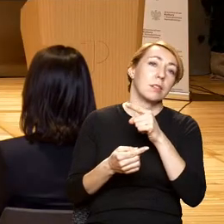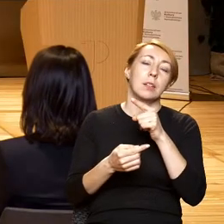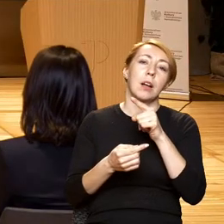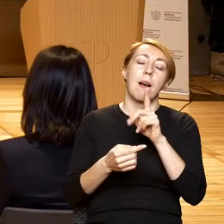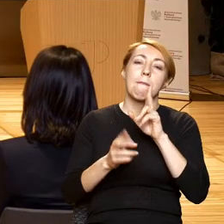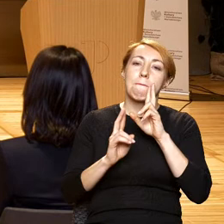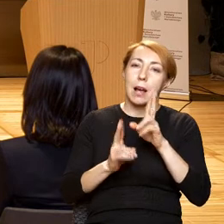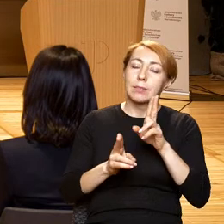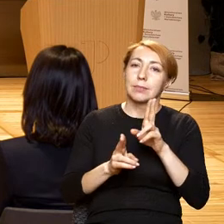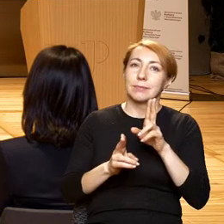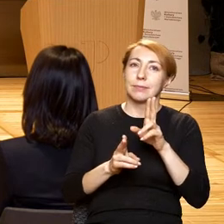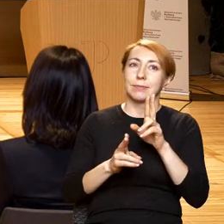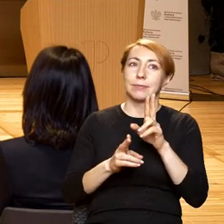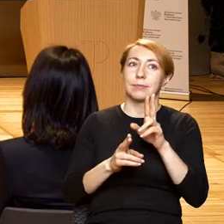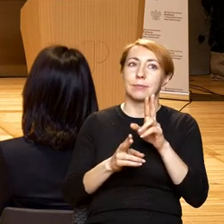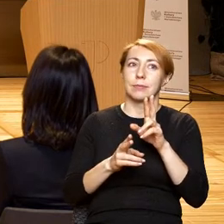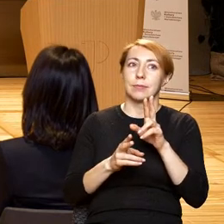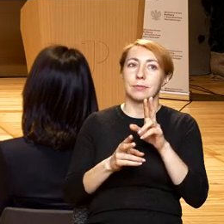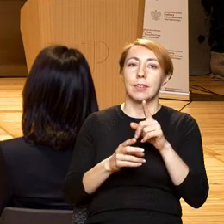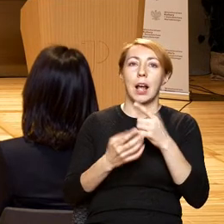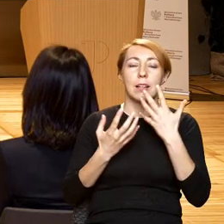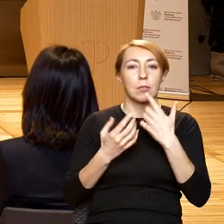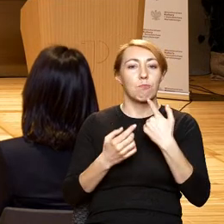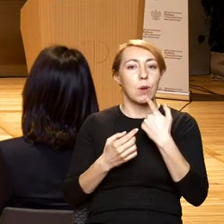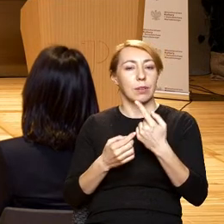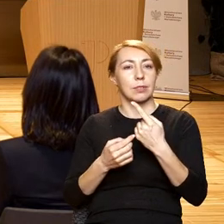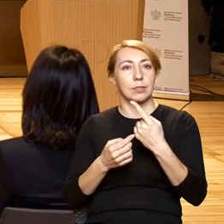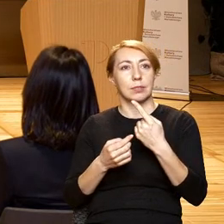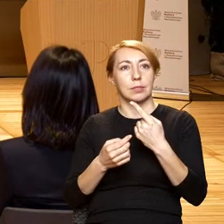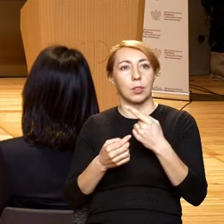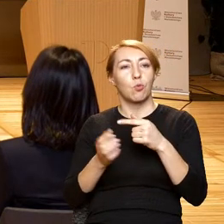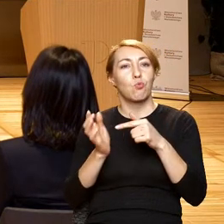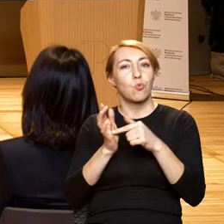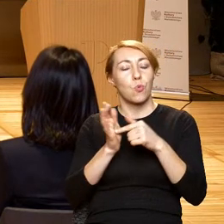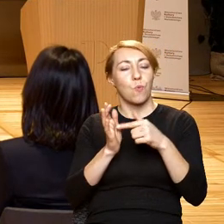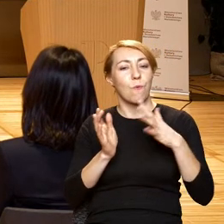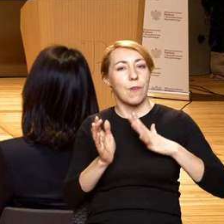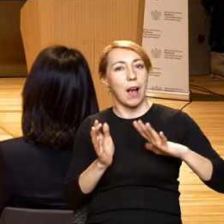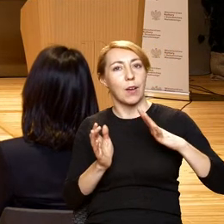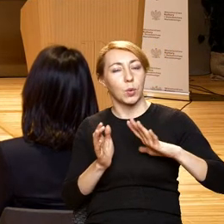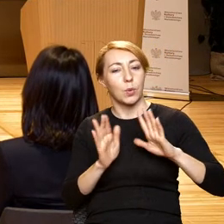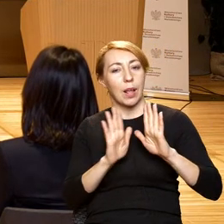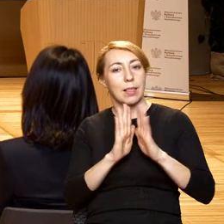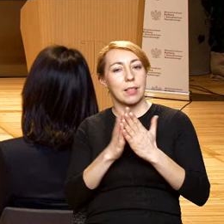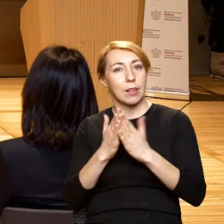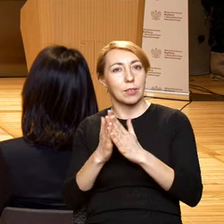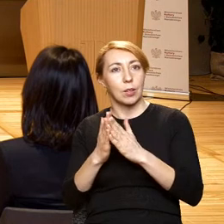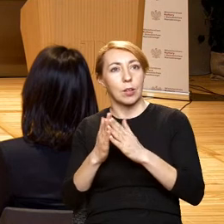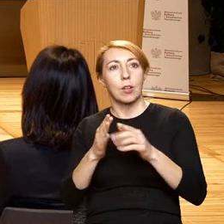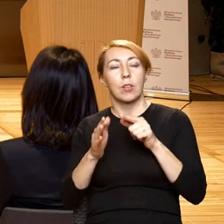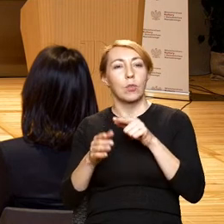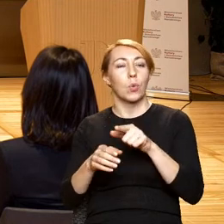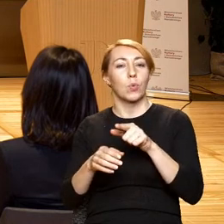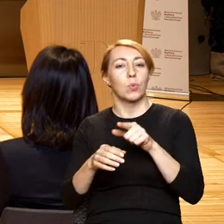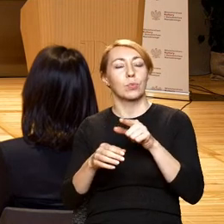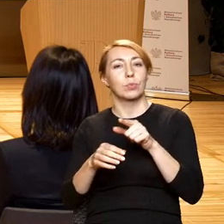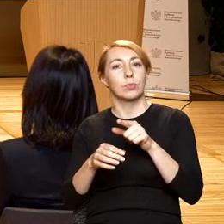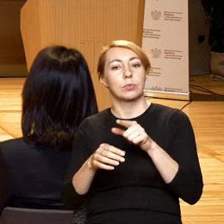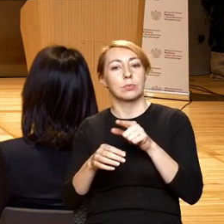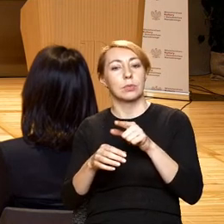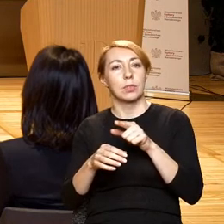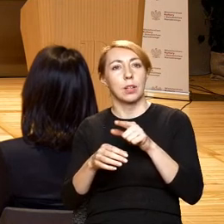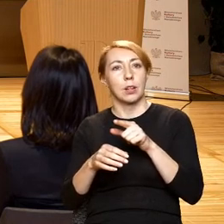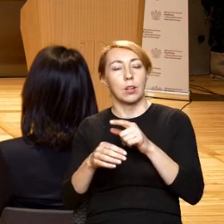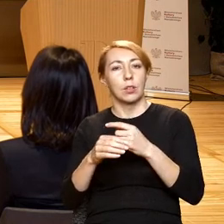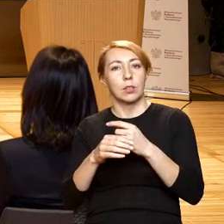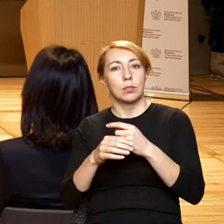to faktycznie jakby chcemy tutaj bardzo podkreślić tą wartość i tą nietuzinkowość podejścia właśnie do